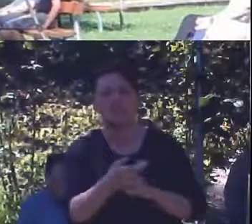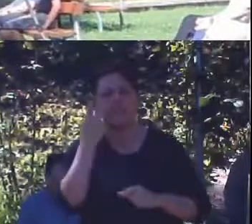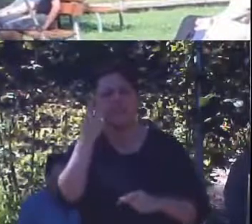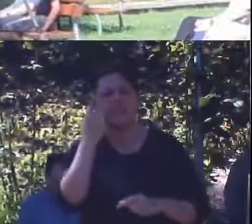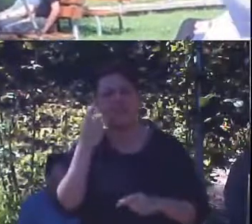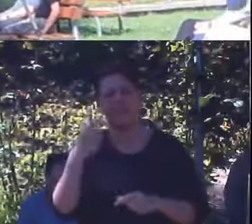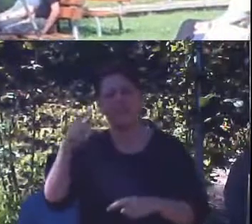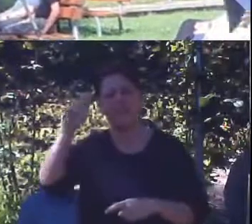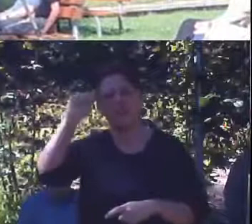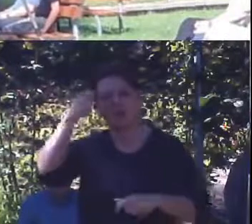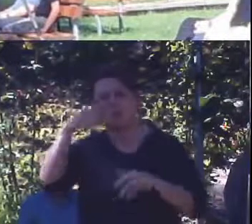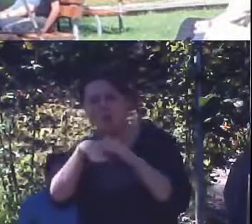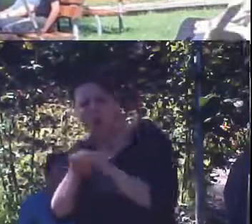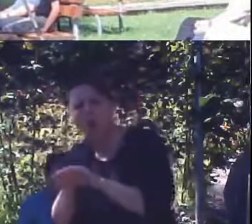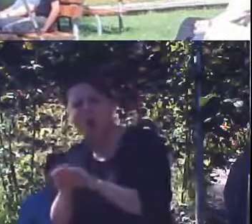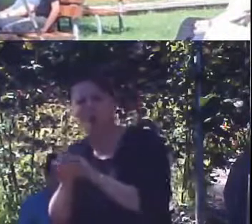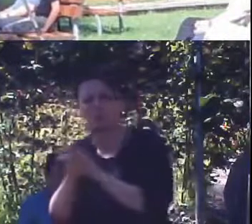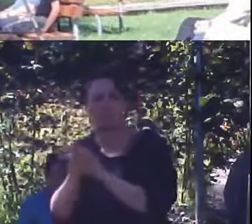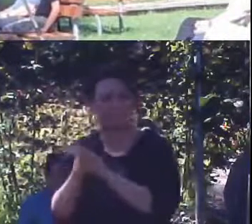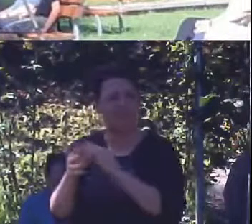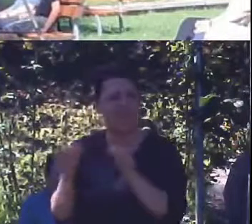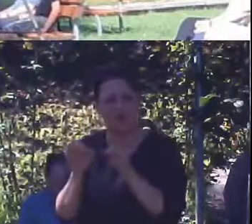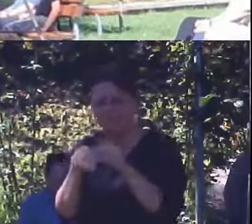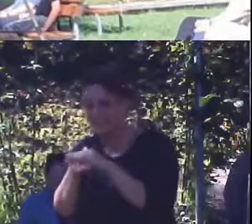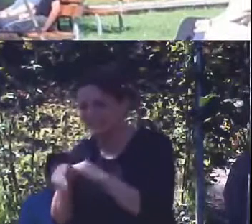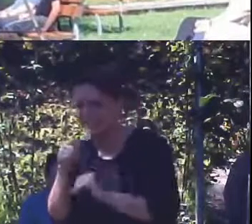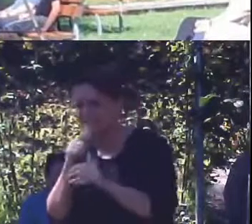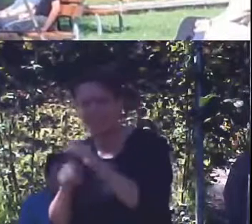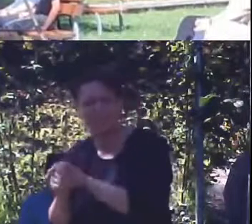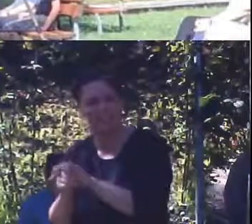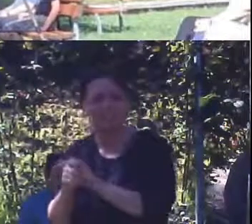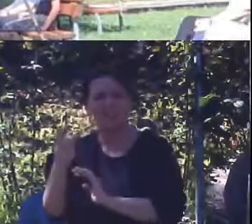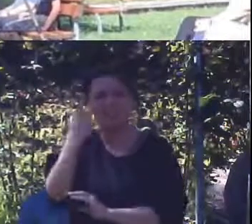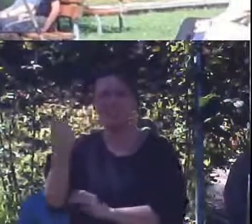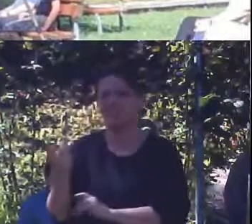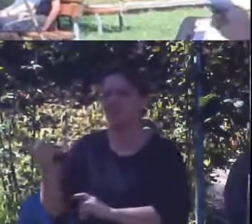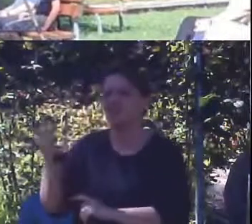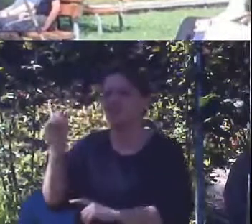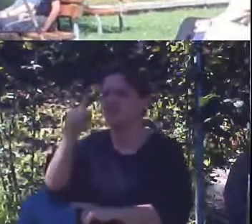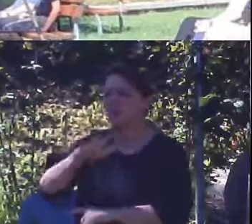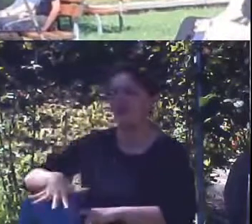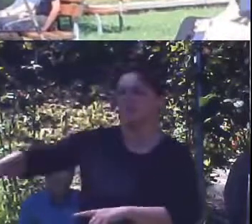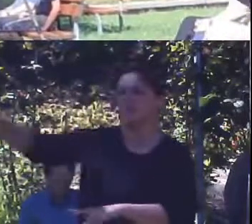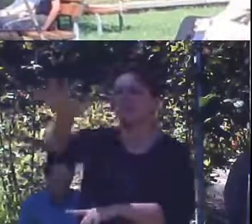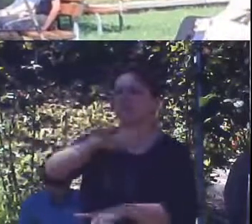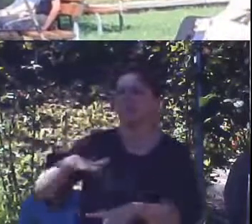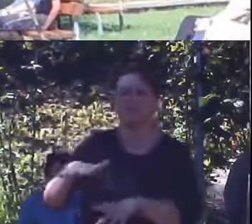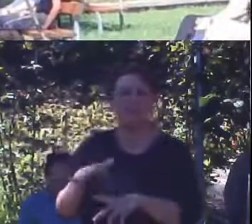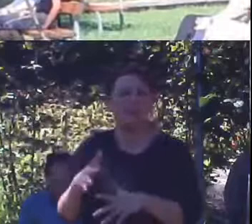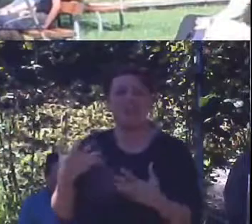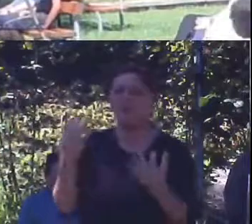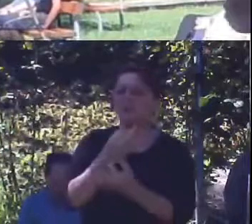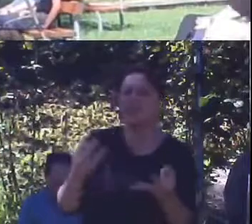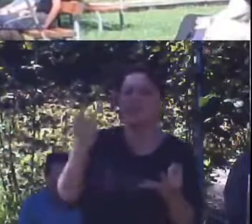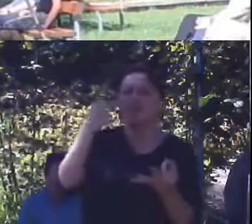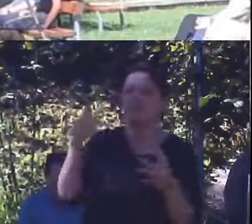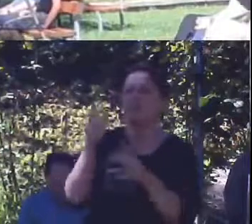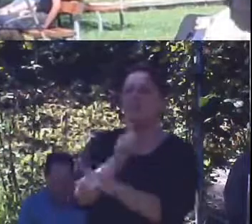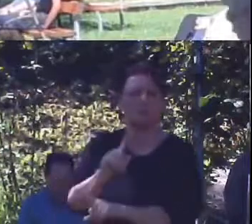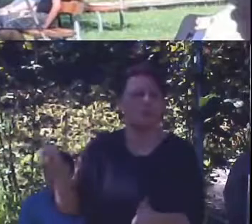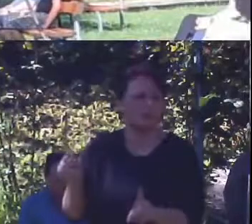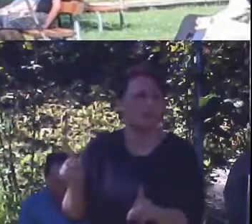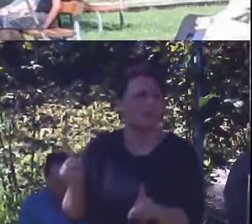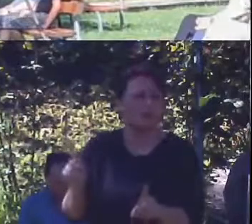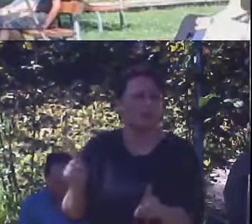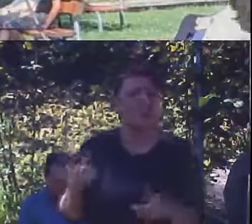tutte le parti e 15 c'è il marcio dappertutto e non riusciamo più a vedere il bene che comunque c'è in